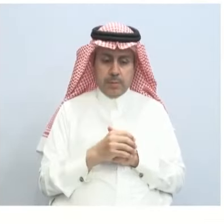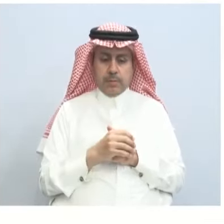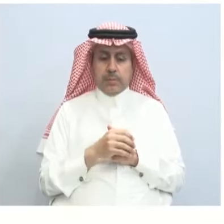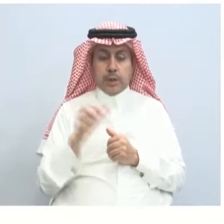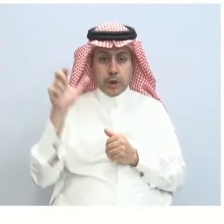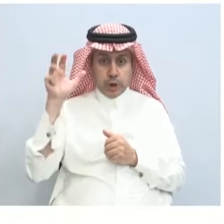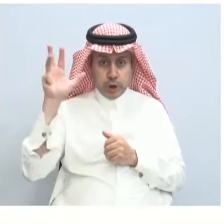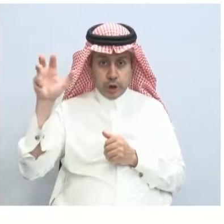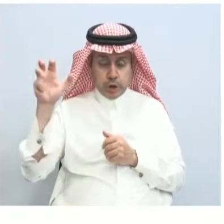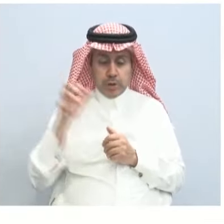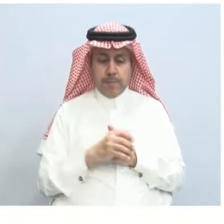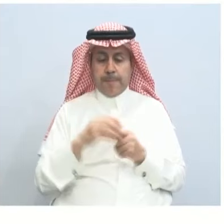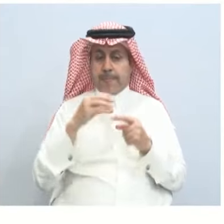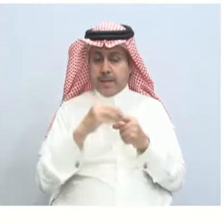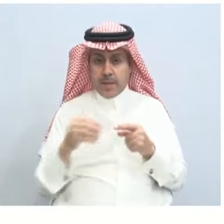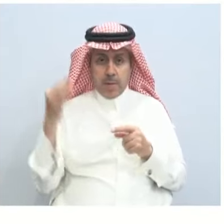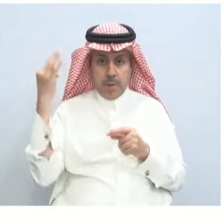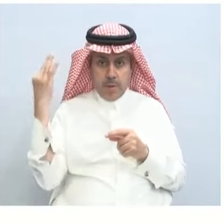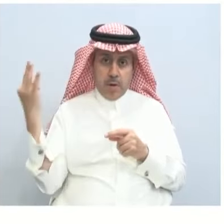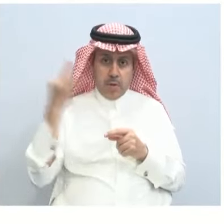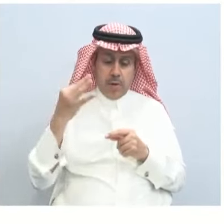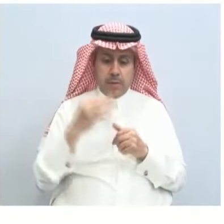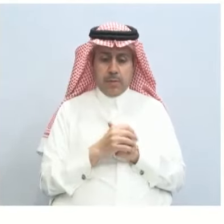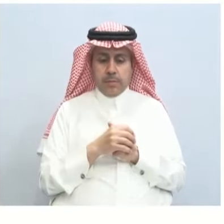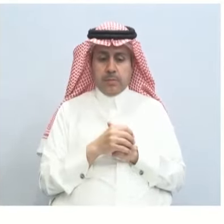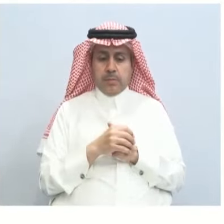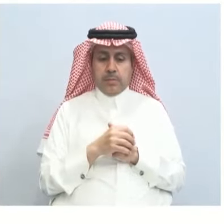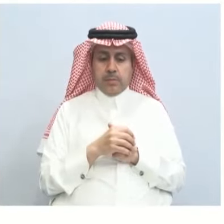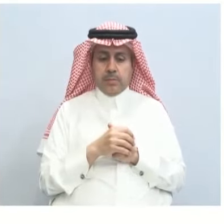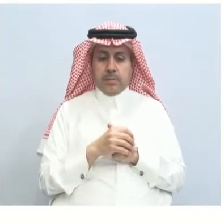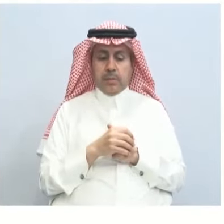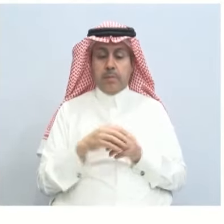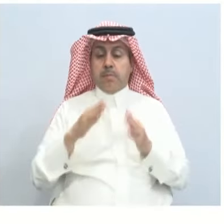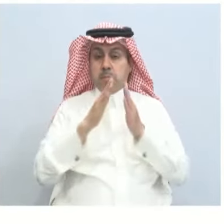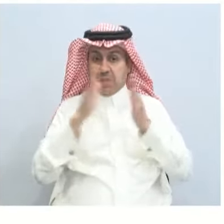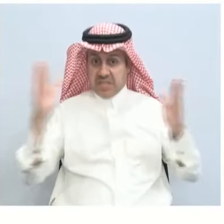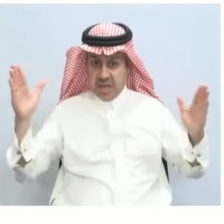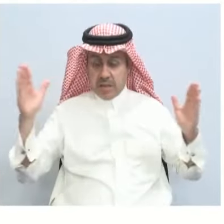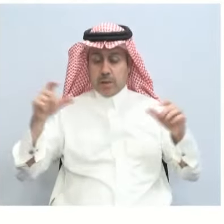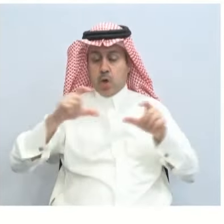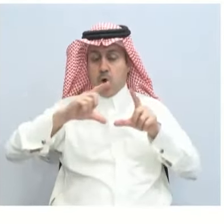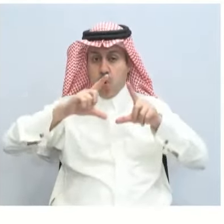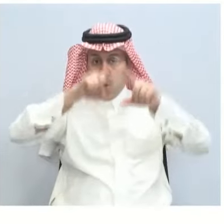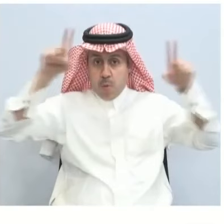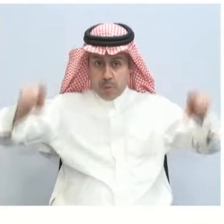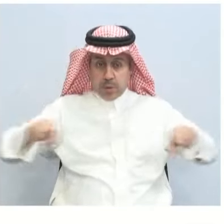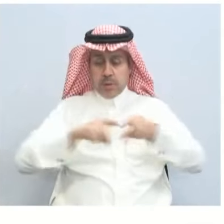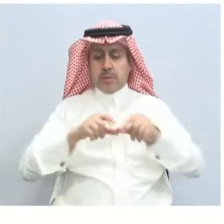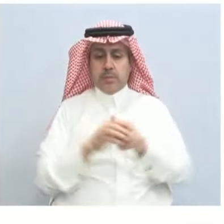90 سالب 33 فبالتالي راح نقول ان مساحه